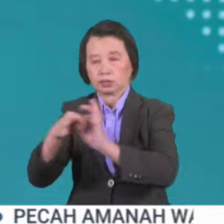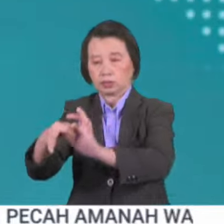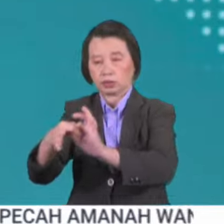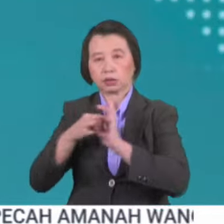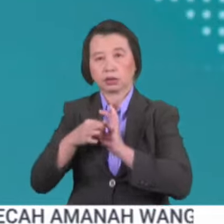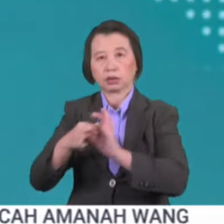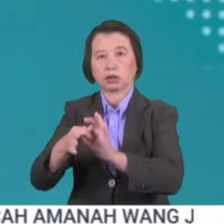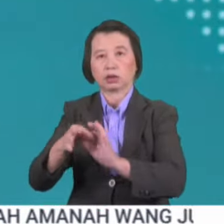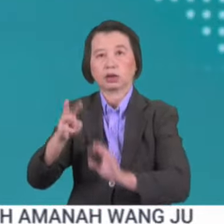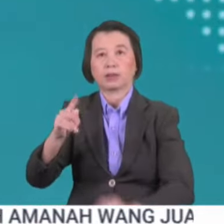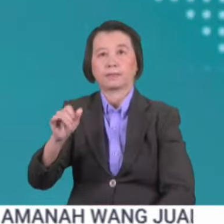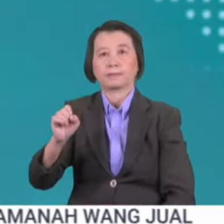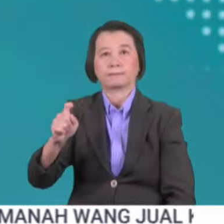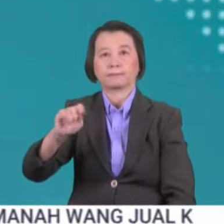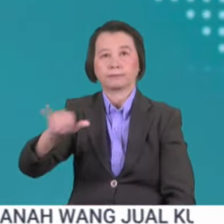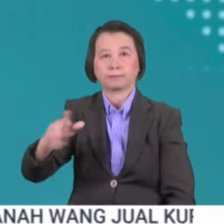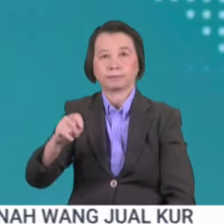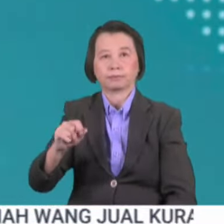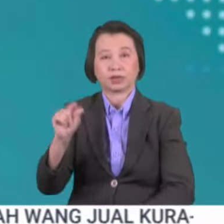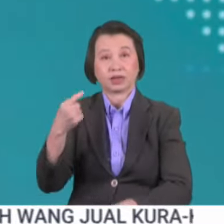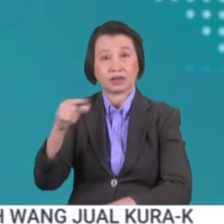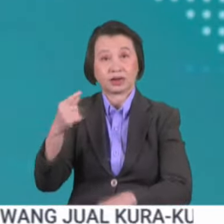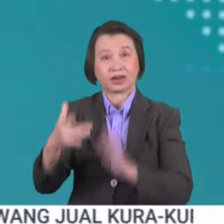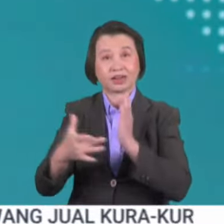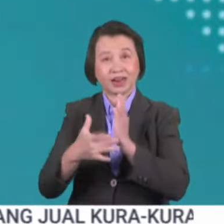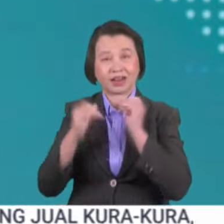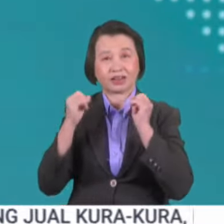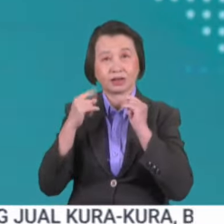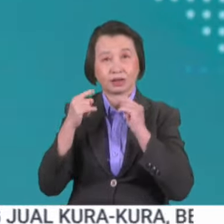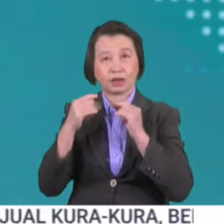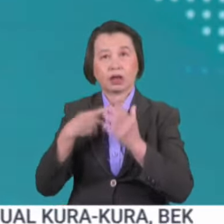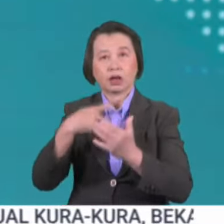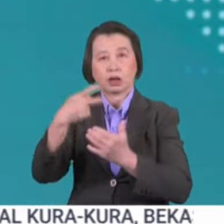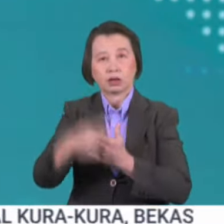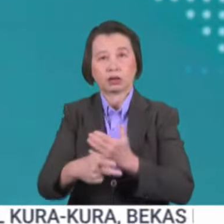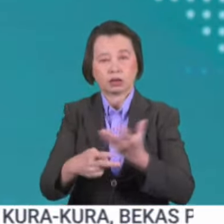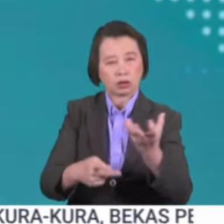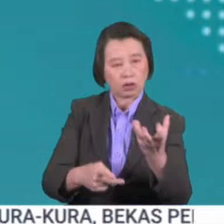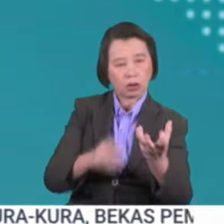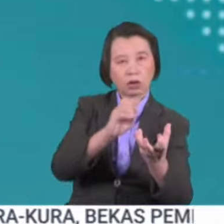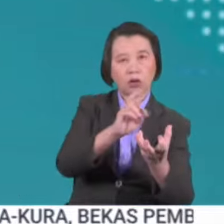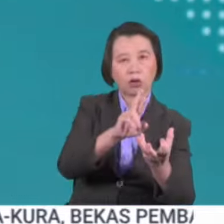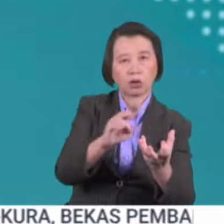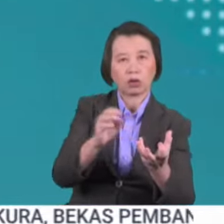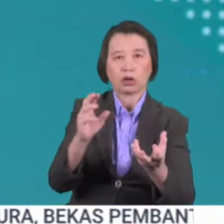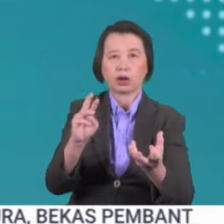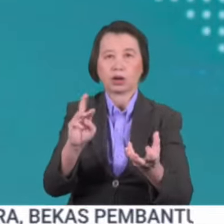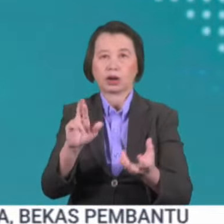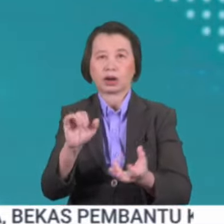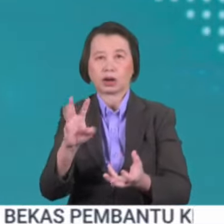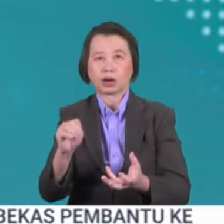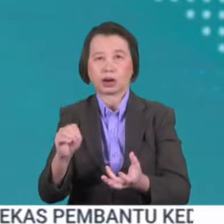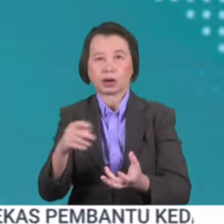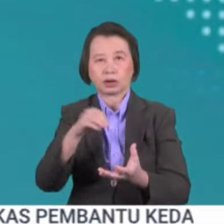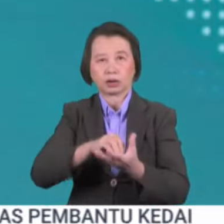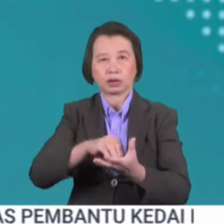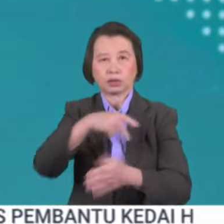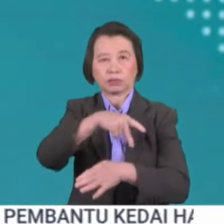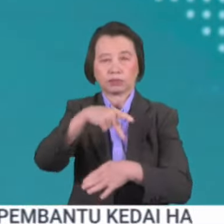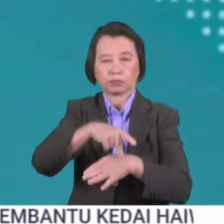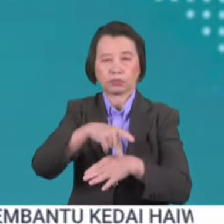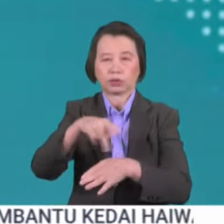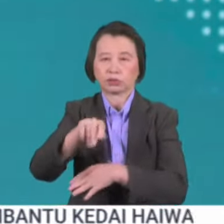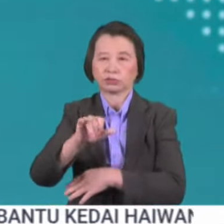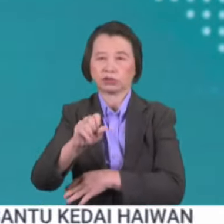kerjasama Master Jaya G Green Tech Sdn Bhd mengadakan program Coral Rack Planting di Pulau Jemuruk,